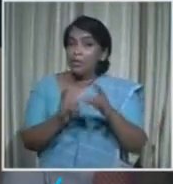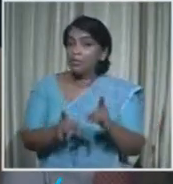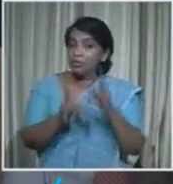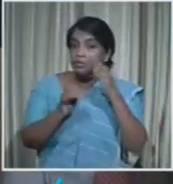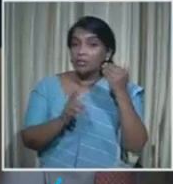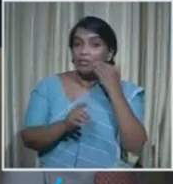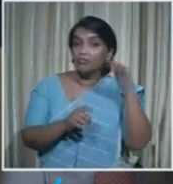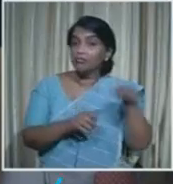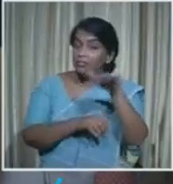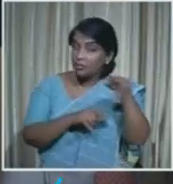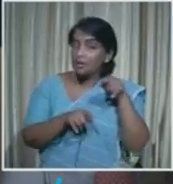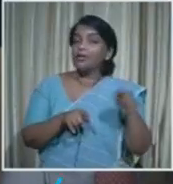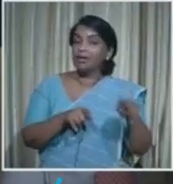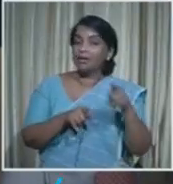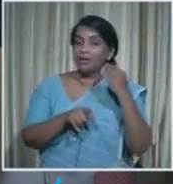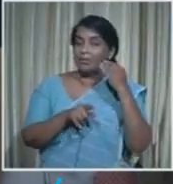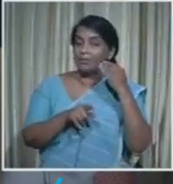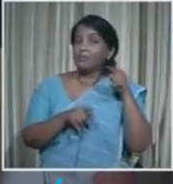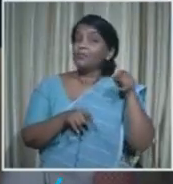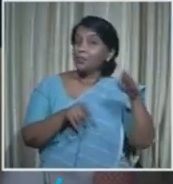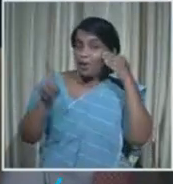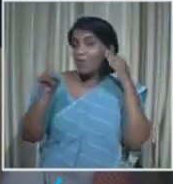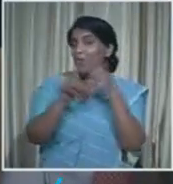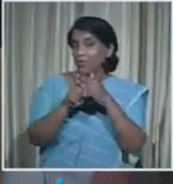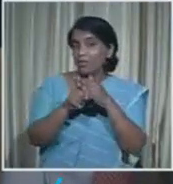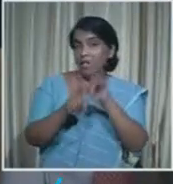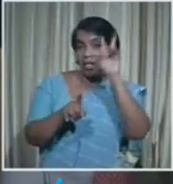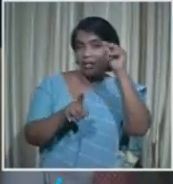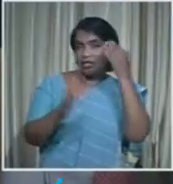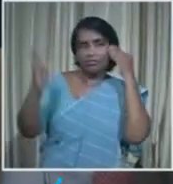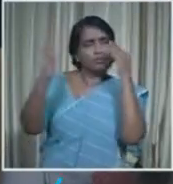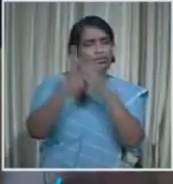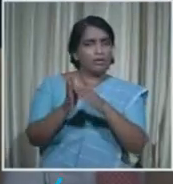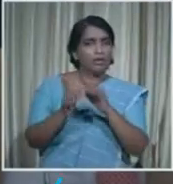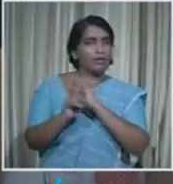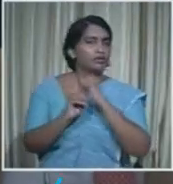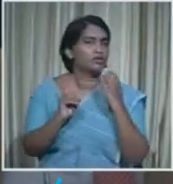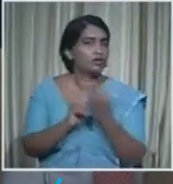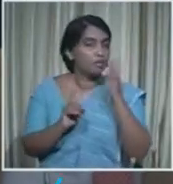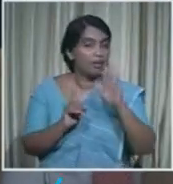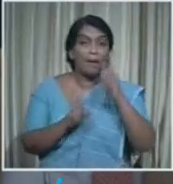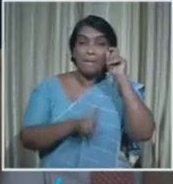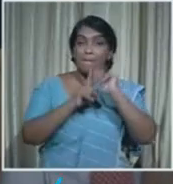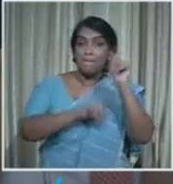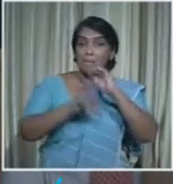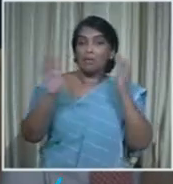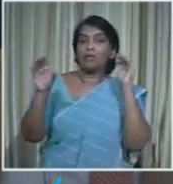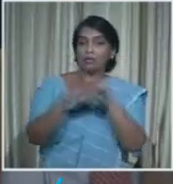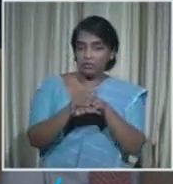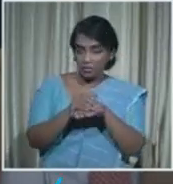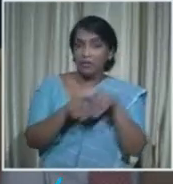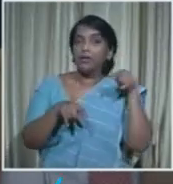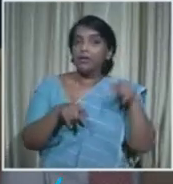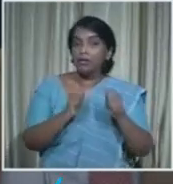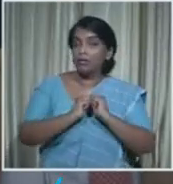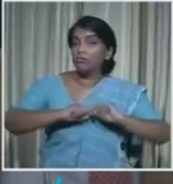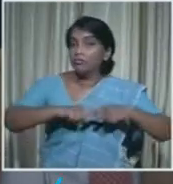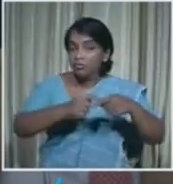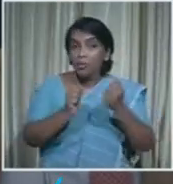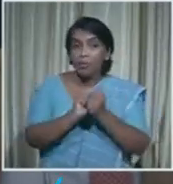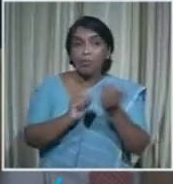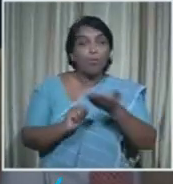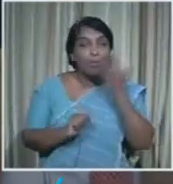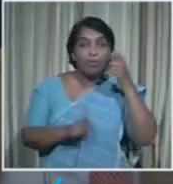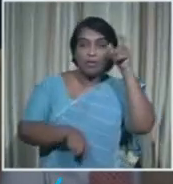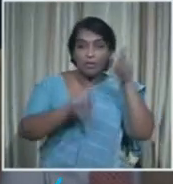සිවිල මේකේ සිවි මේ පිළිබඳව දැක්මක් සංස්කෘතියක් තියෙන මිනිස්සු පාර්ලිමේන්තුවට ඇවිල්ලා මේක ක්‍රියාත්මක කරන්න පුළුවන්